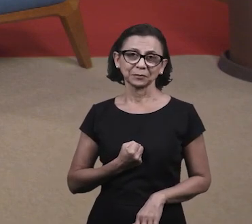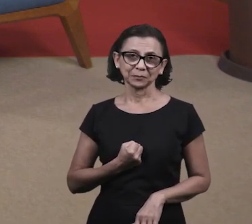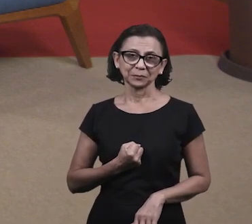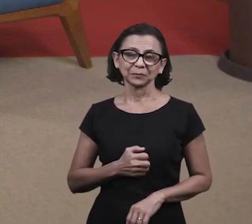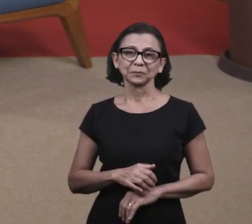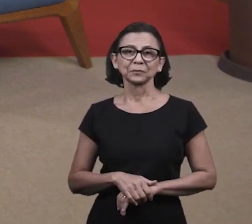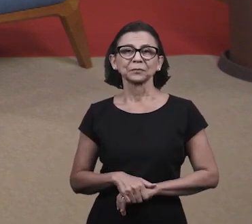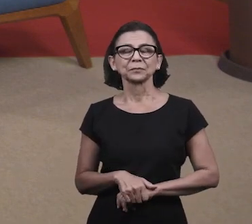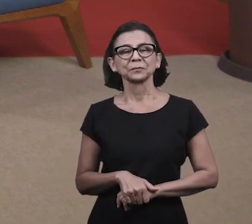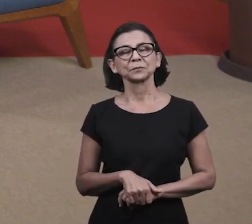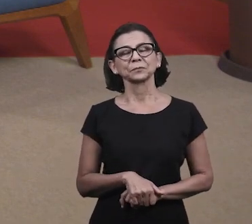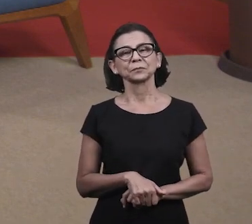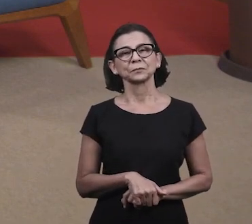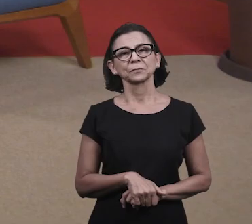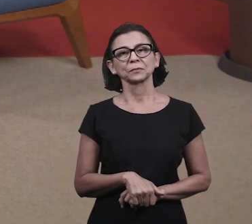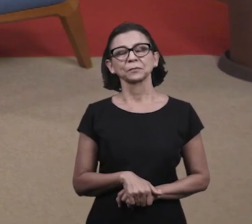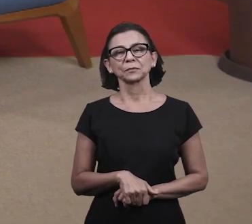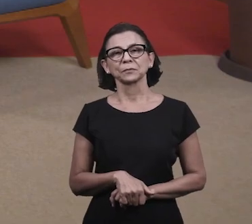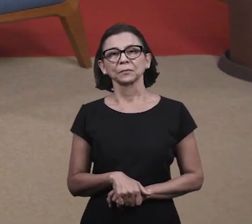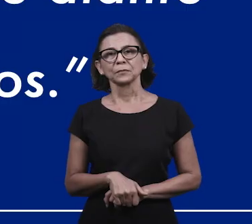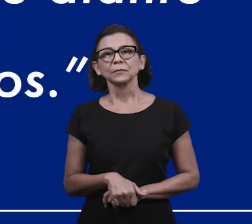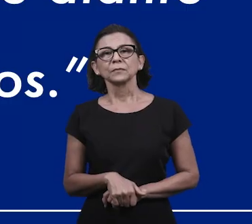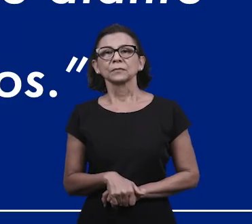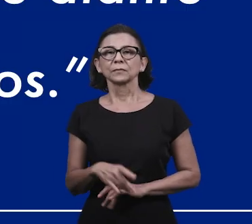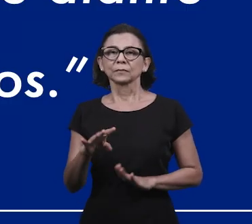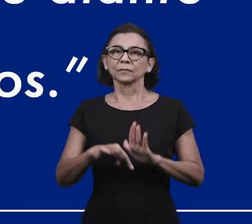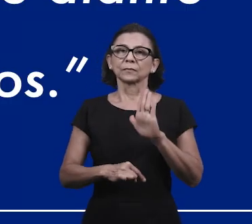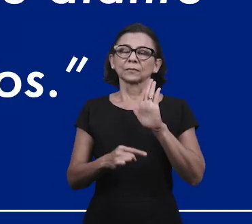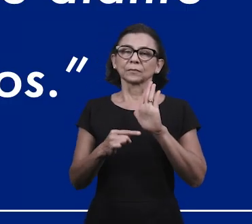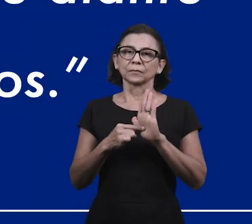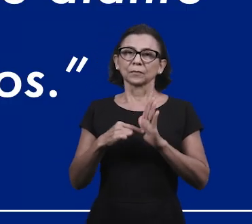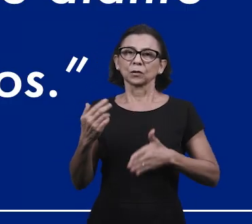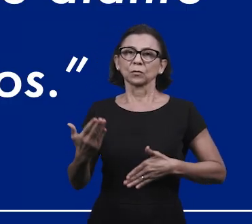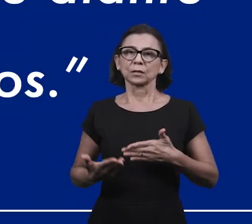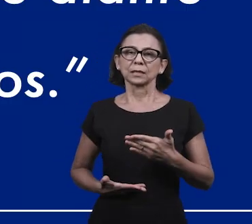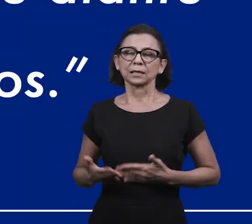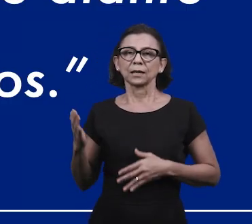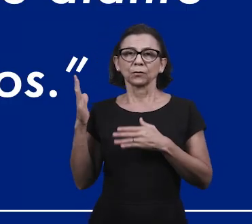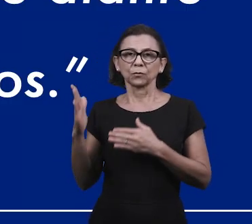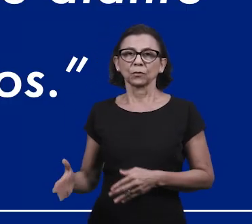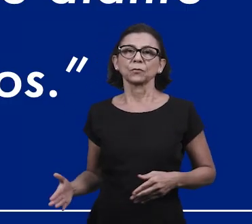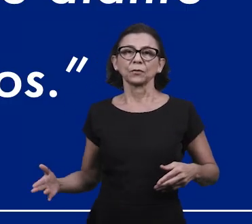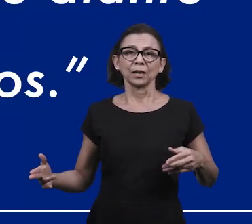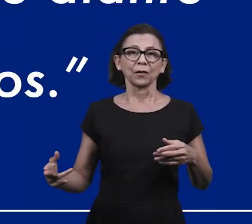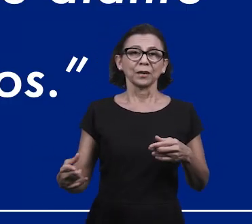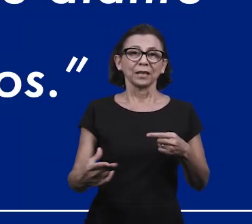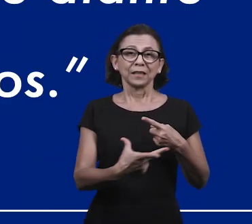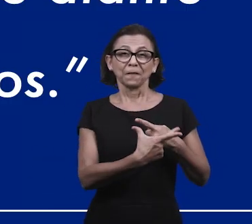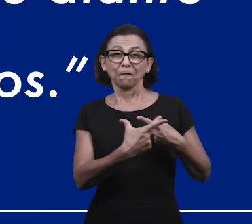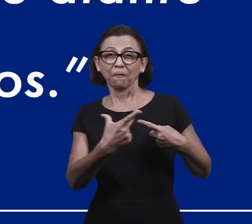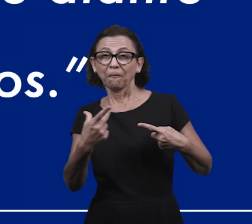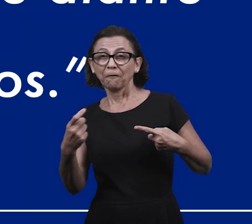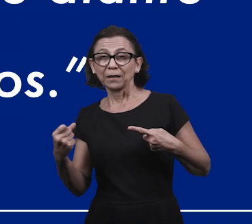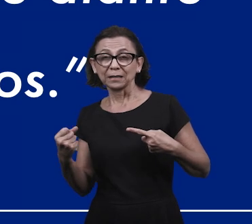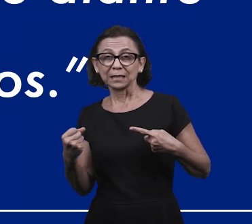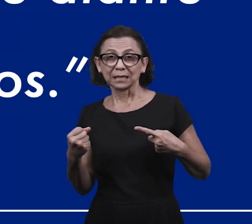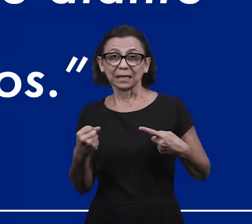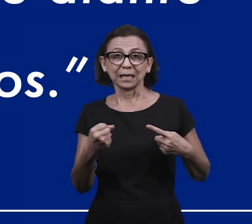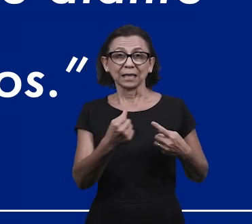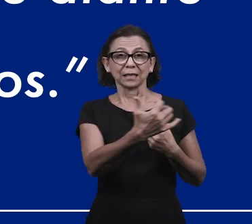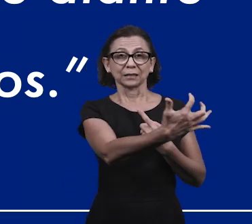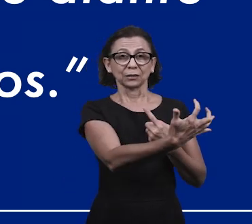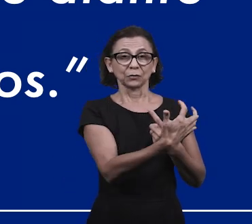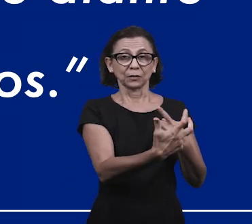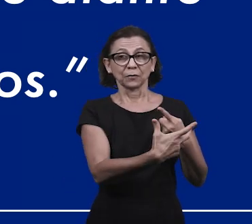qui laissera le processus de salut. Il est bien de lire le texte, n'est pas Sergio? Celui qui vaincra sera vêtu des habits